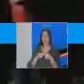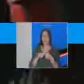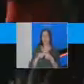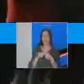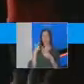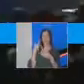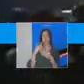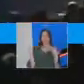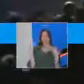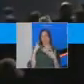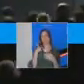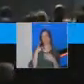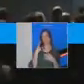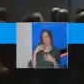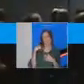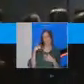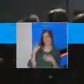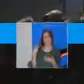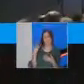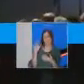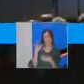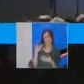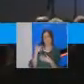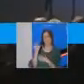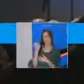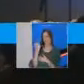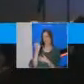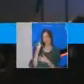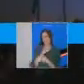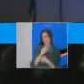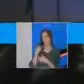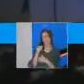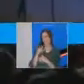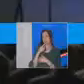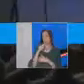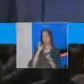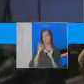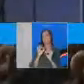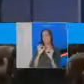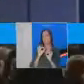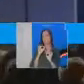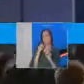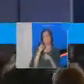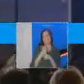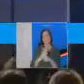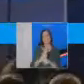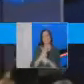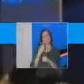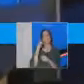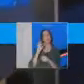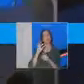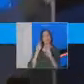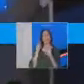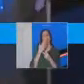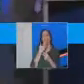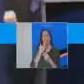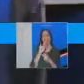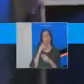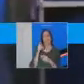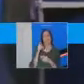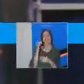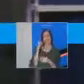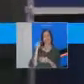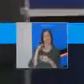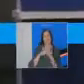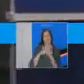הארגון לובי היחיד שהיה כוח בנושא הזה לא באמת השג את העמדות של הקהילה היהודית